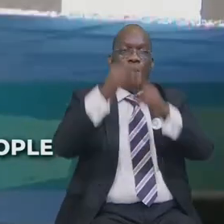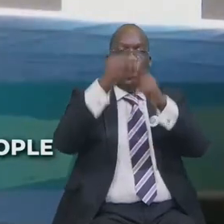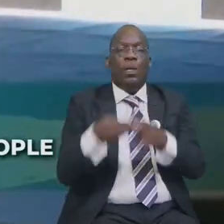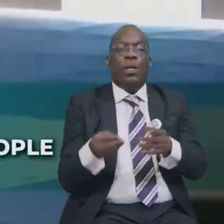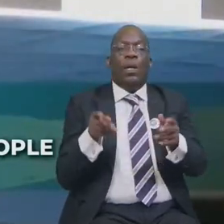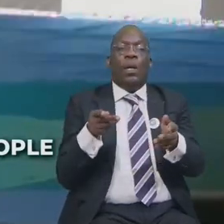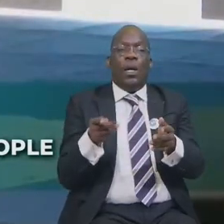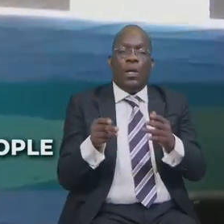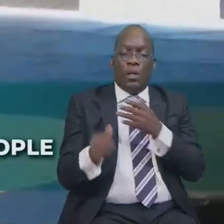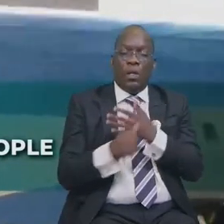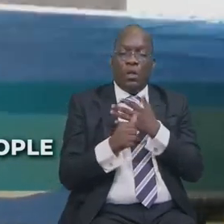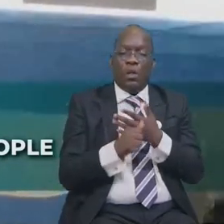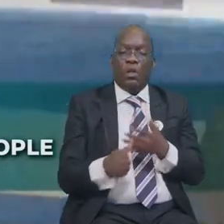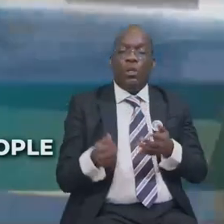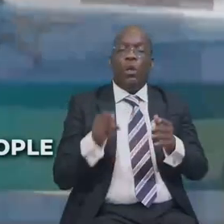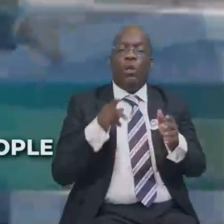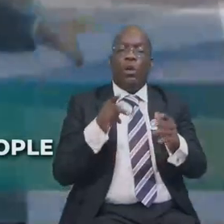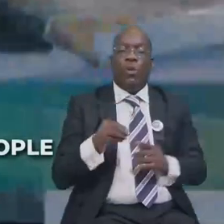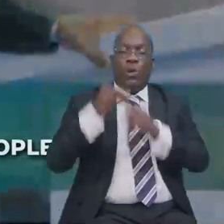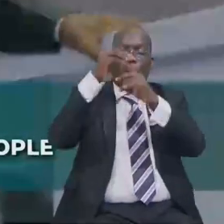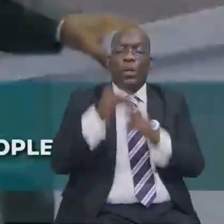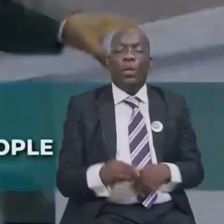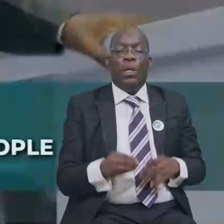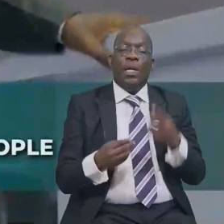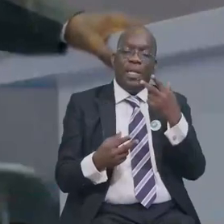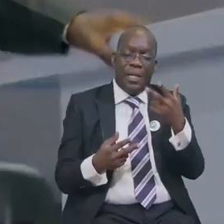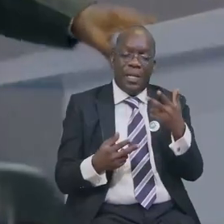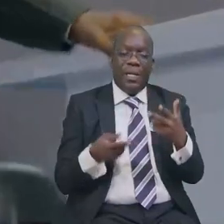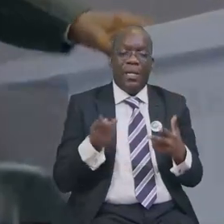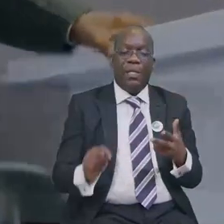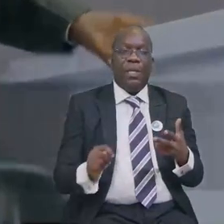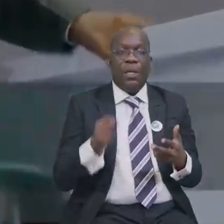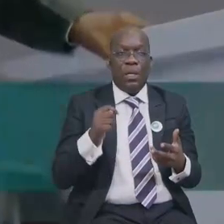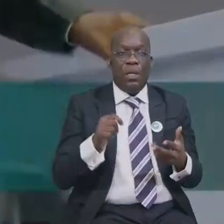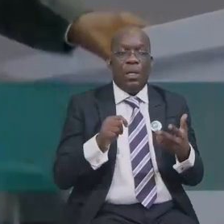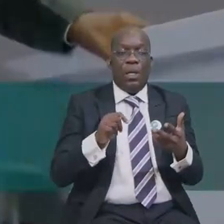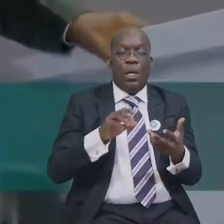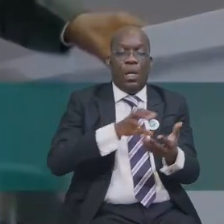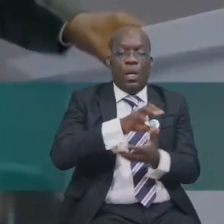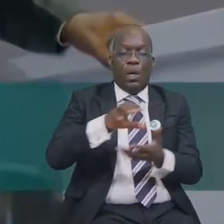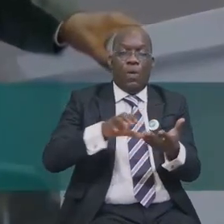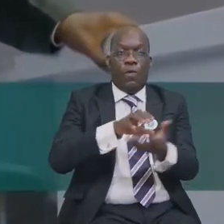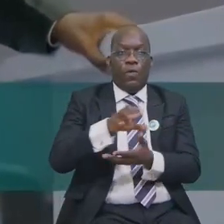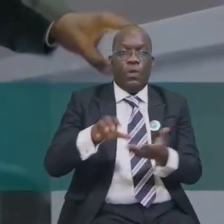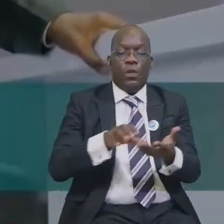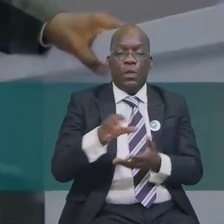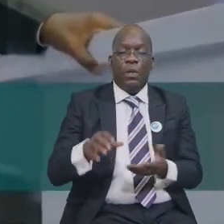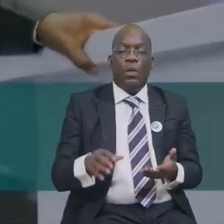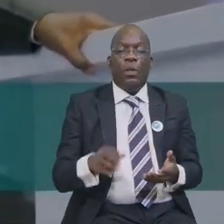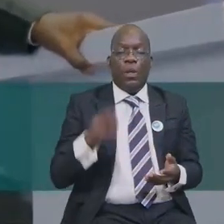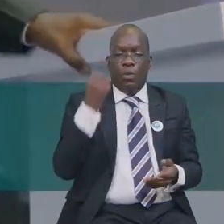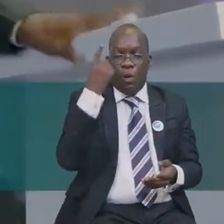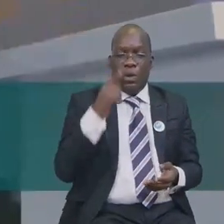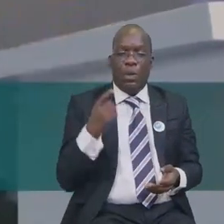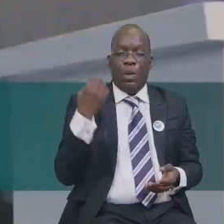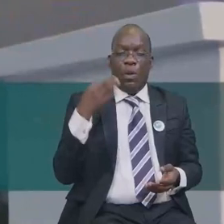mortelles. Troisièmement, la perception trompeuse des pèlerins incrédules de la fin